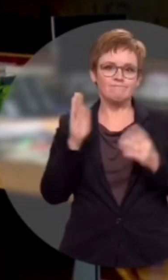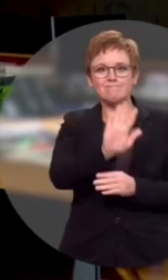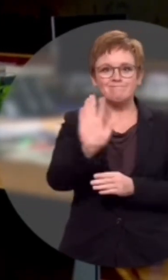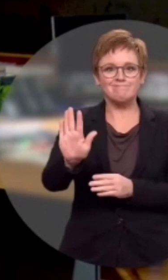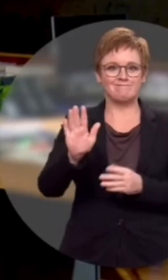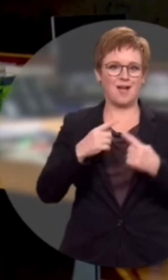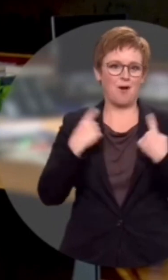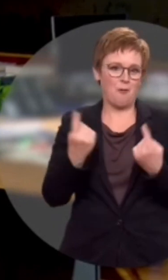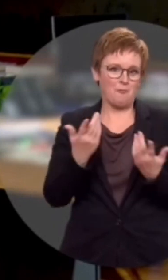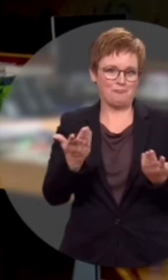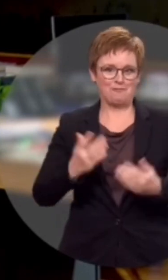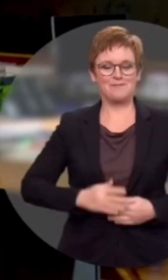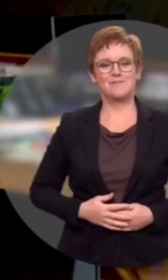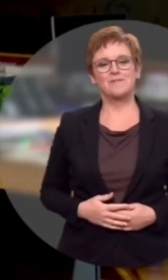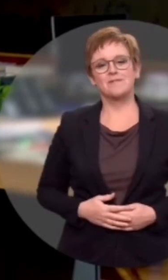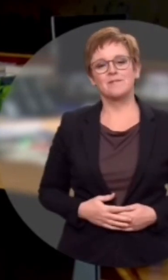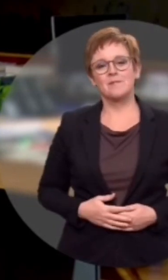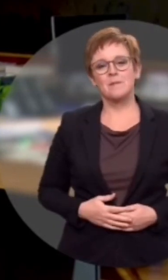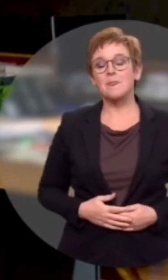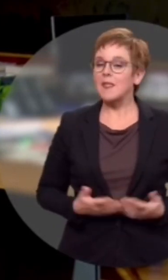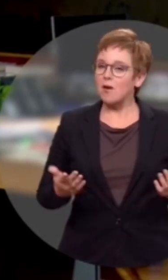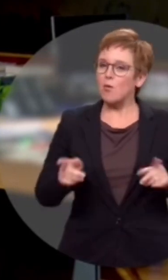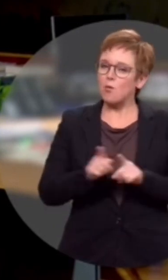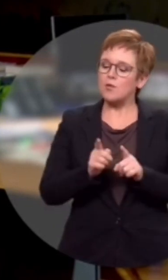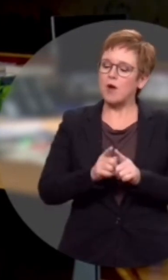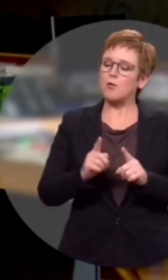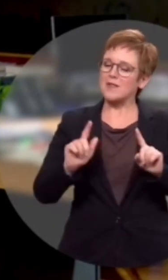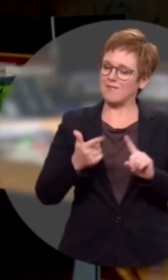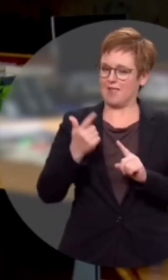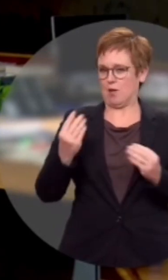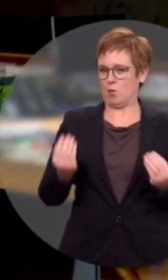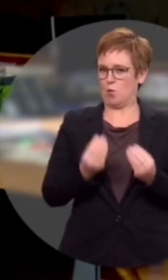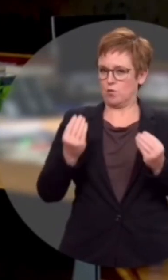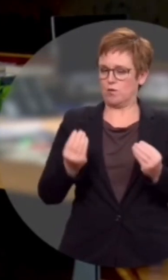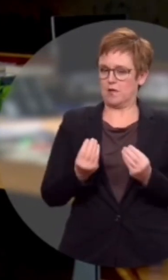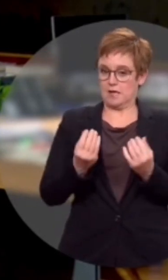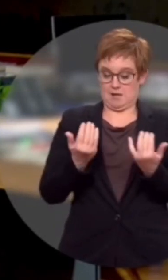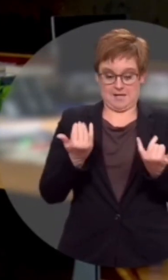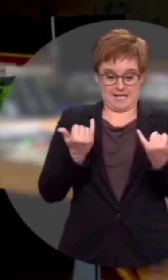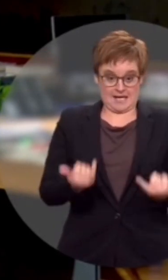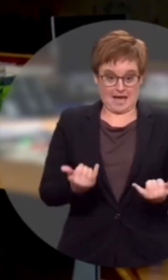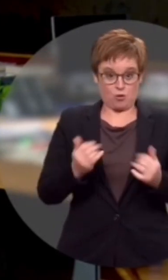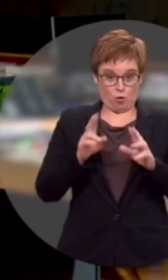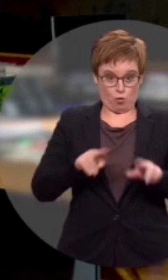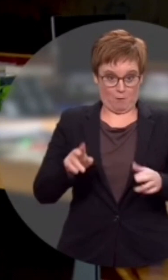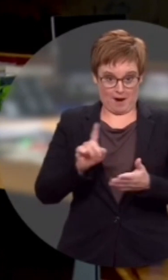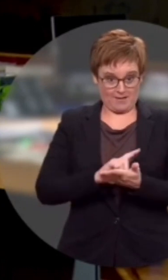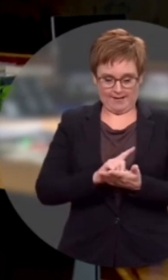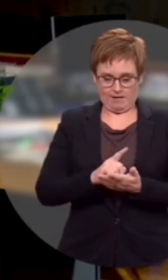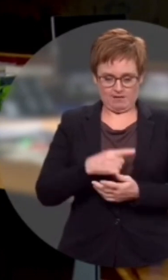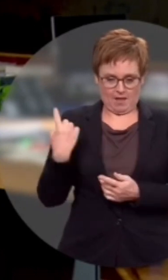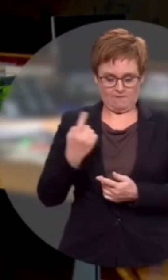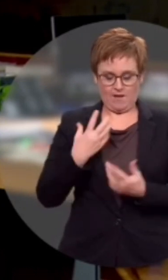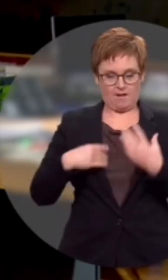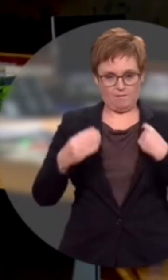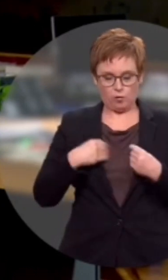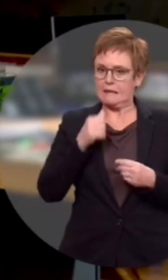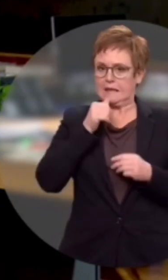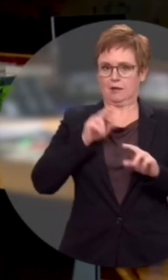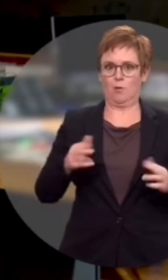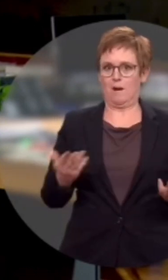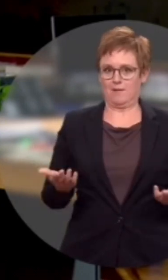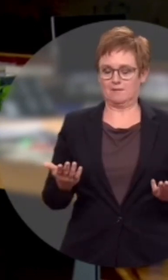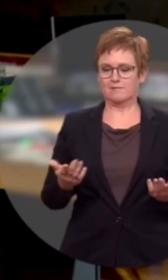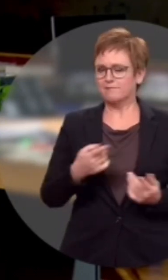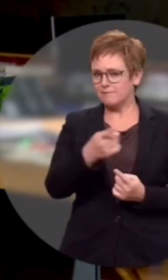Ihre Räumlichkeiten. Und zweitens ist ungewöhnlich ja normal geworden für uns alle. Denken